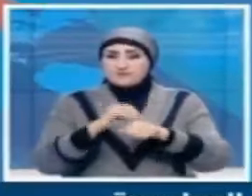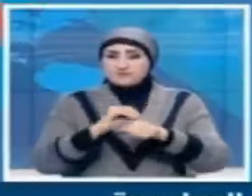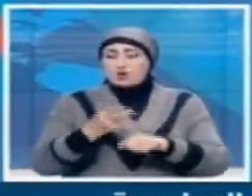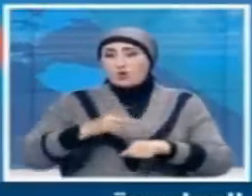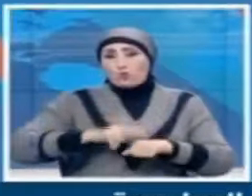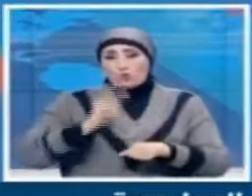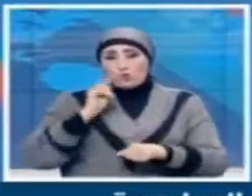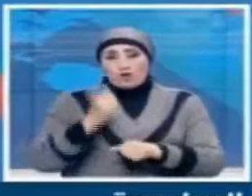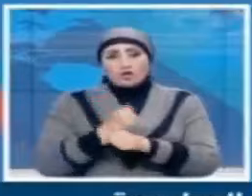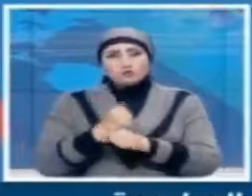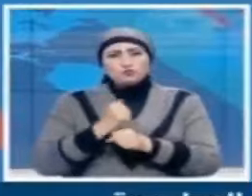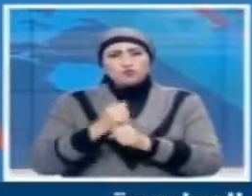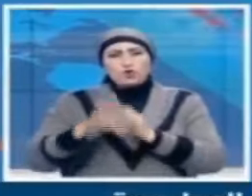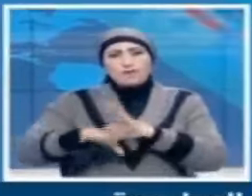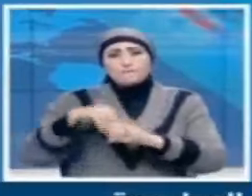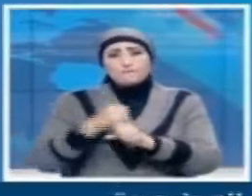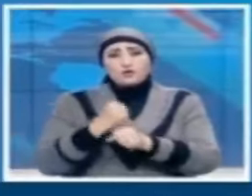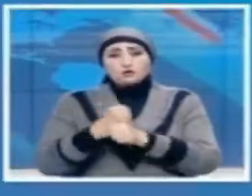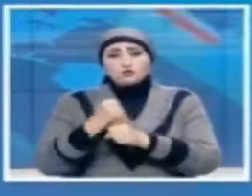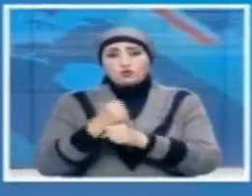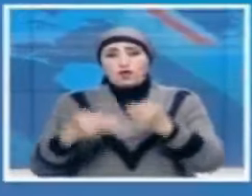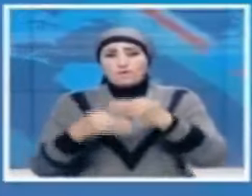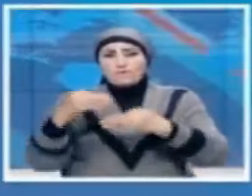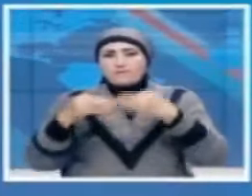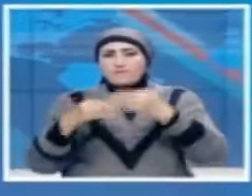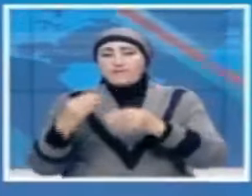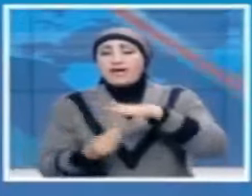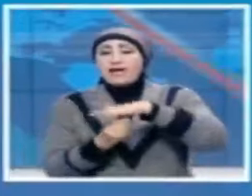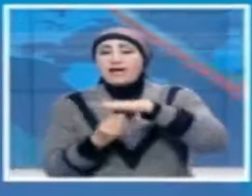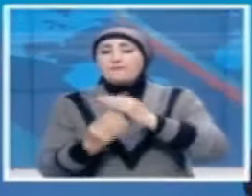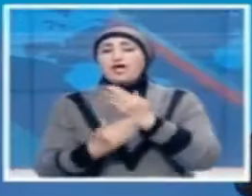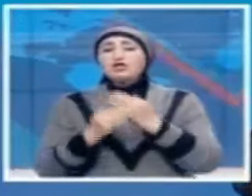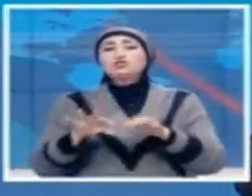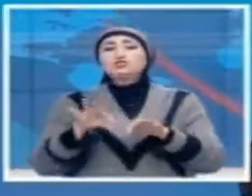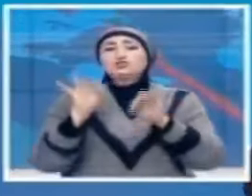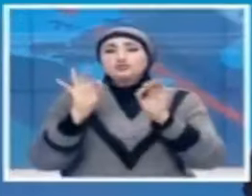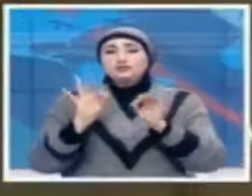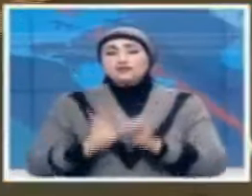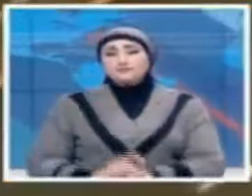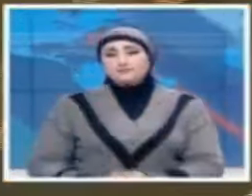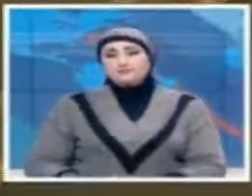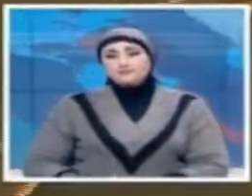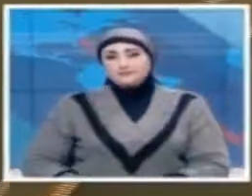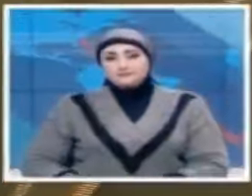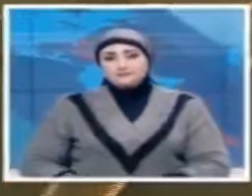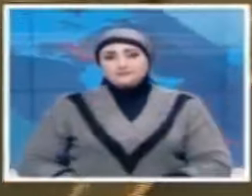وسير العمل في مشروعات إقامة الجامعات الجديدة.